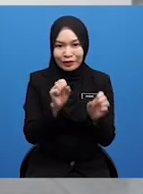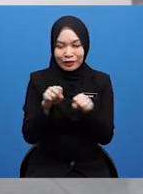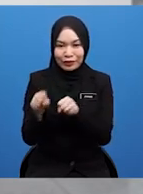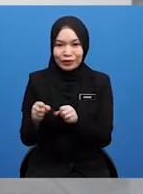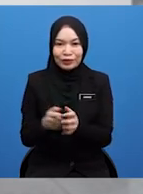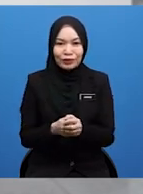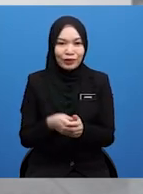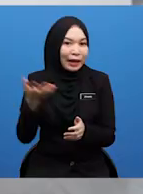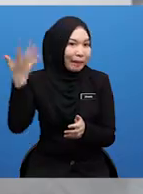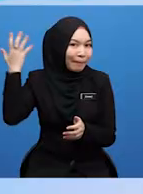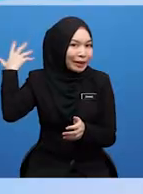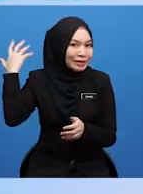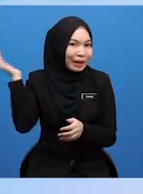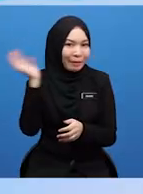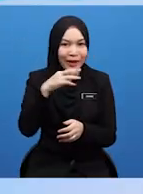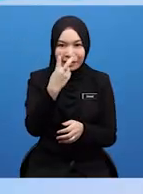gobetti